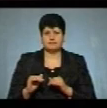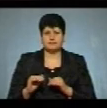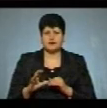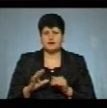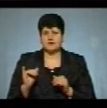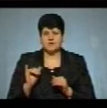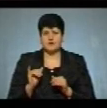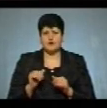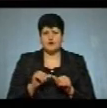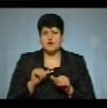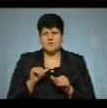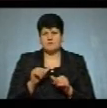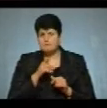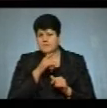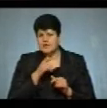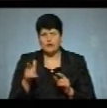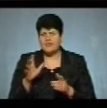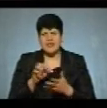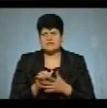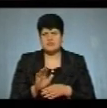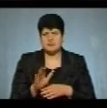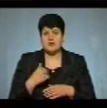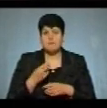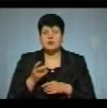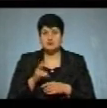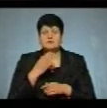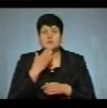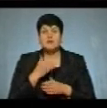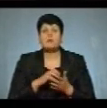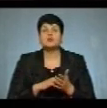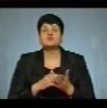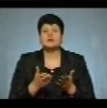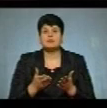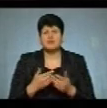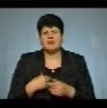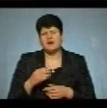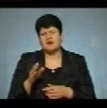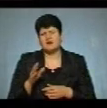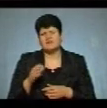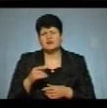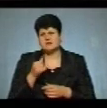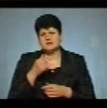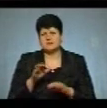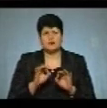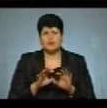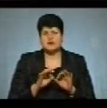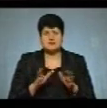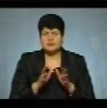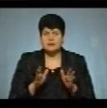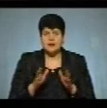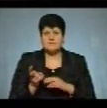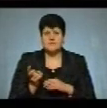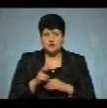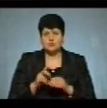деяких період не ходив, не займався. Я прийшов, запитався причину, а він так не зміг пояснити, але